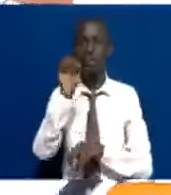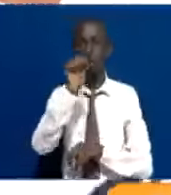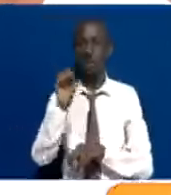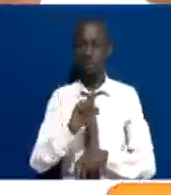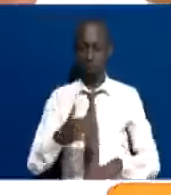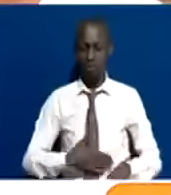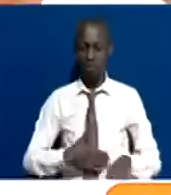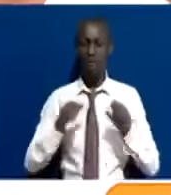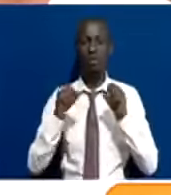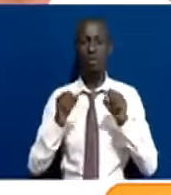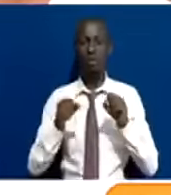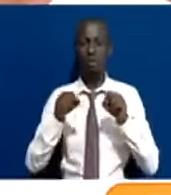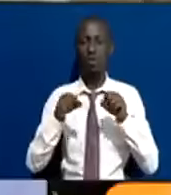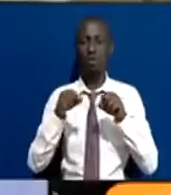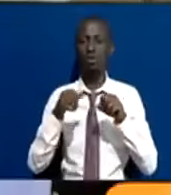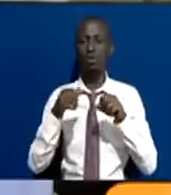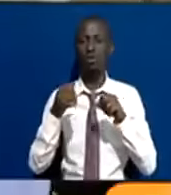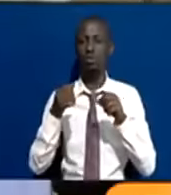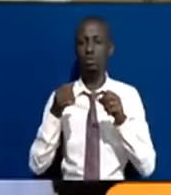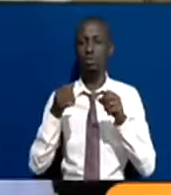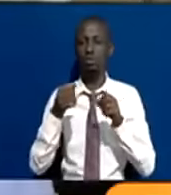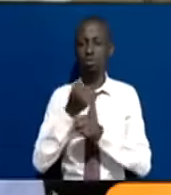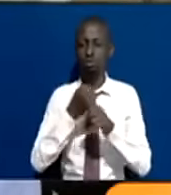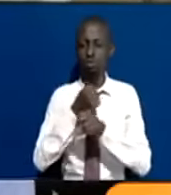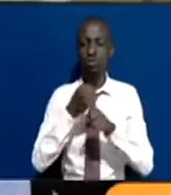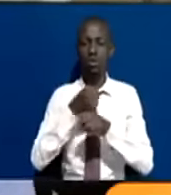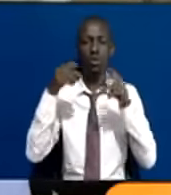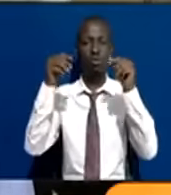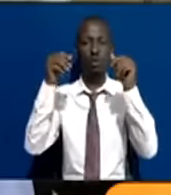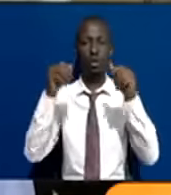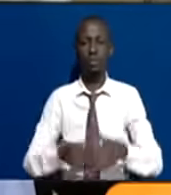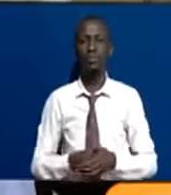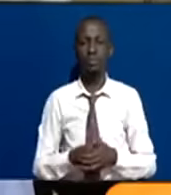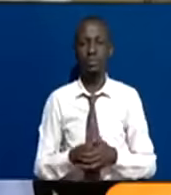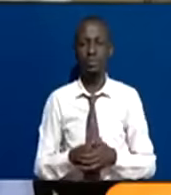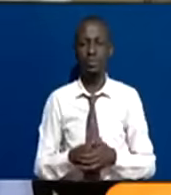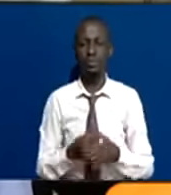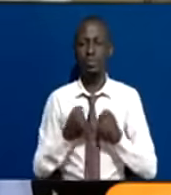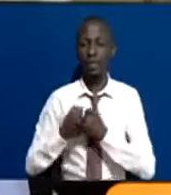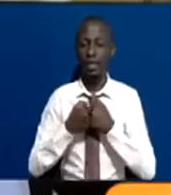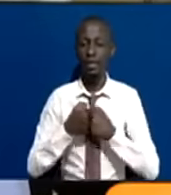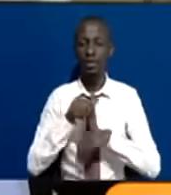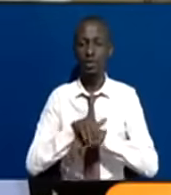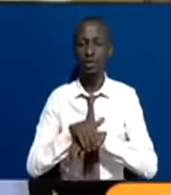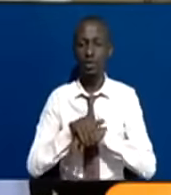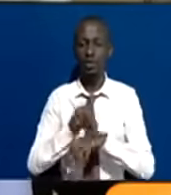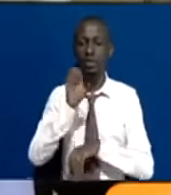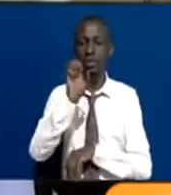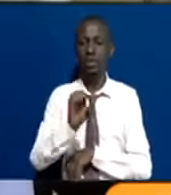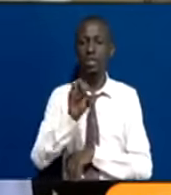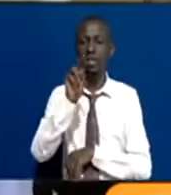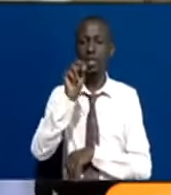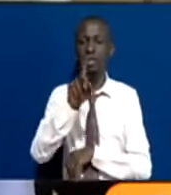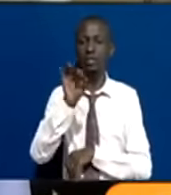liweze kumengenya unga wa nyasi hiyo. The challenges are... changamoto kuu imekuwa kupata vimengenya pamoja na gharama ya juu ya kuagiza